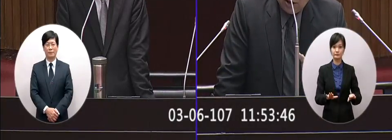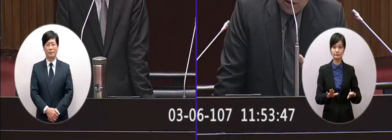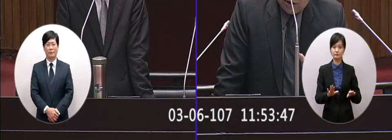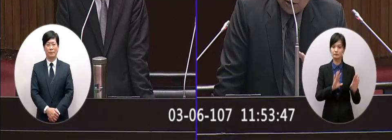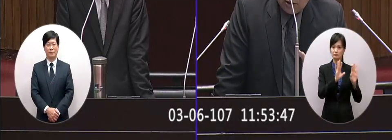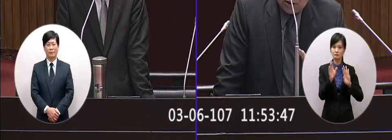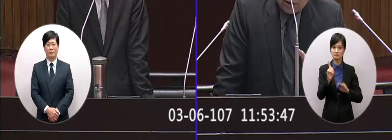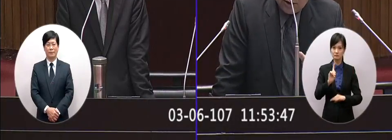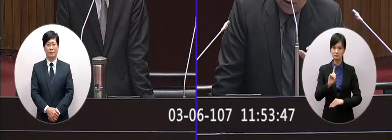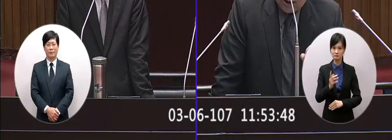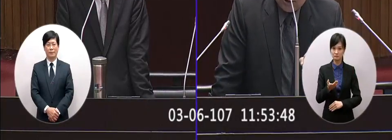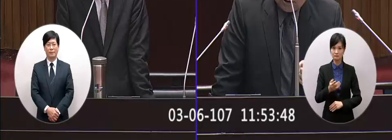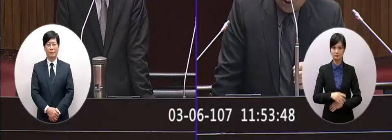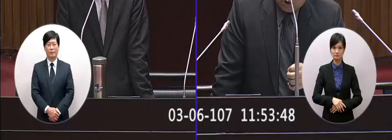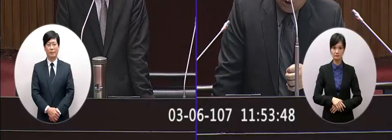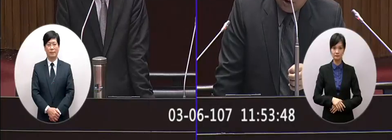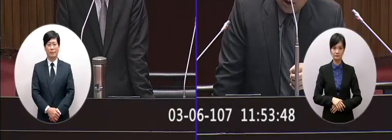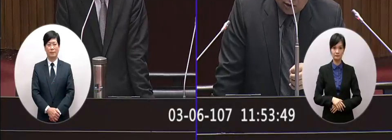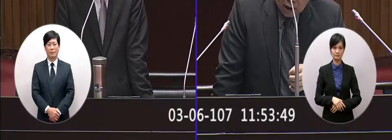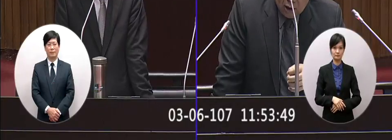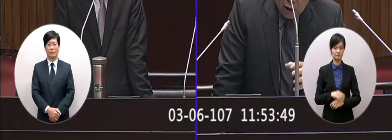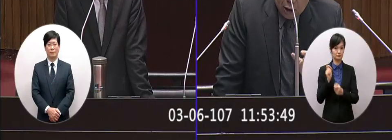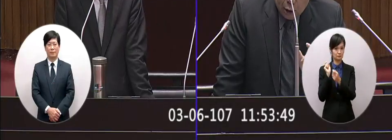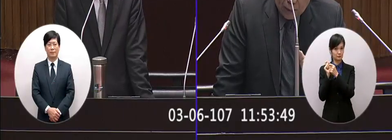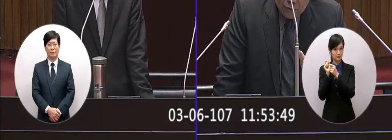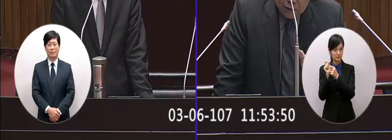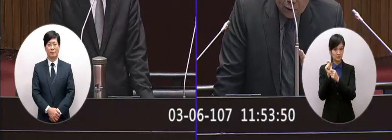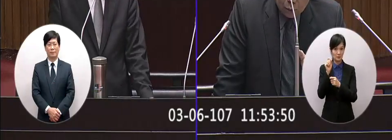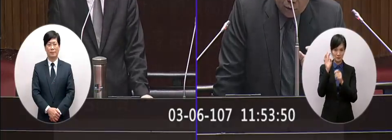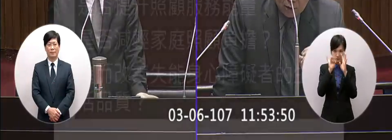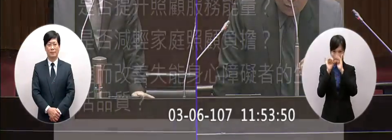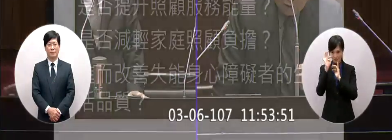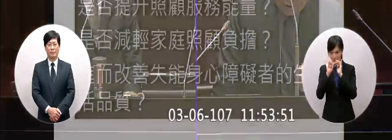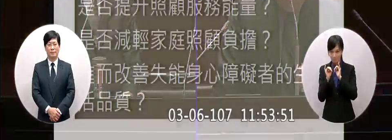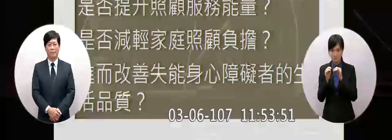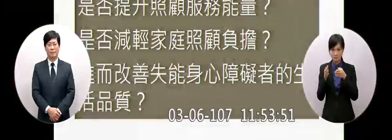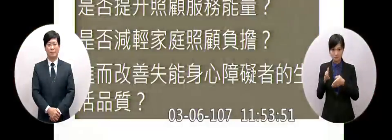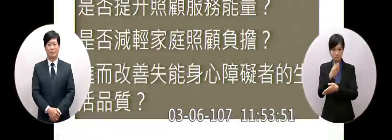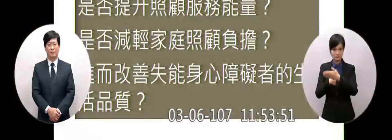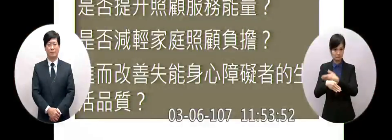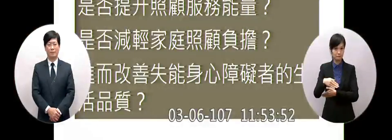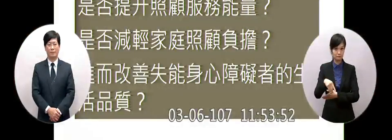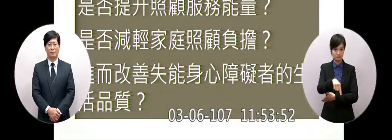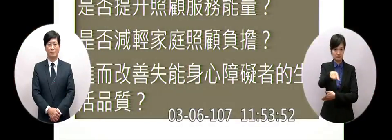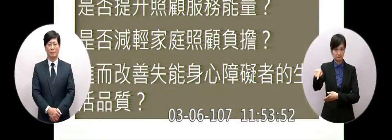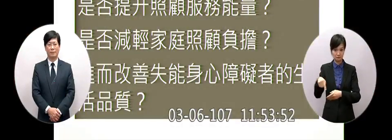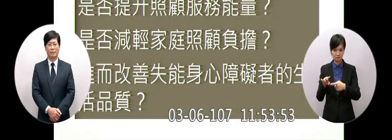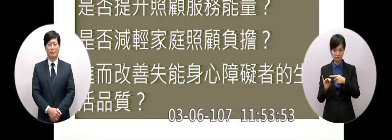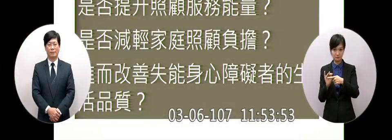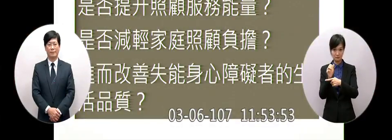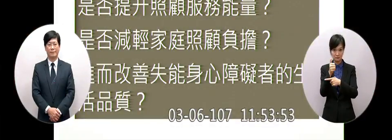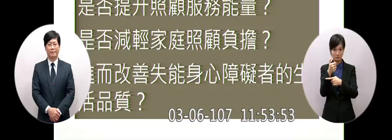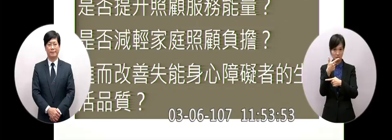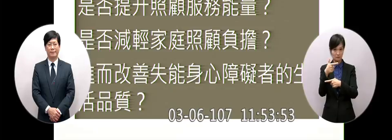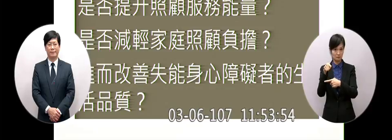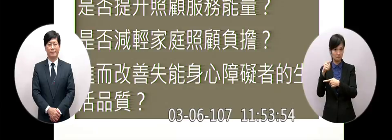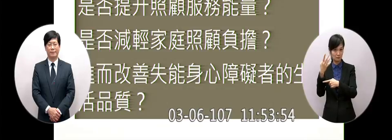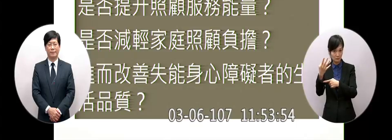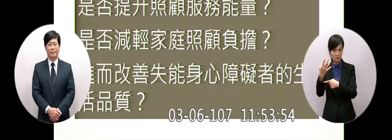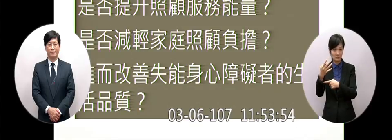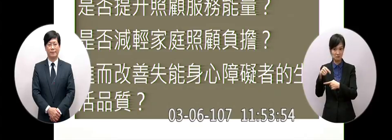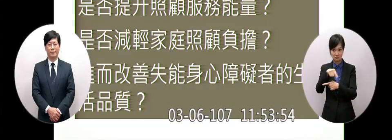以最近一次的身心障碍者生活状况调查，有 56.4% 的身心障碍者需要生活照